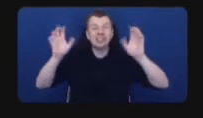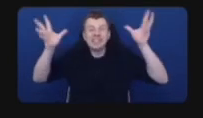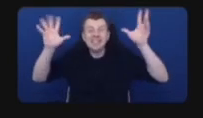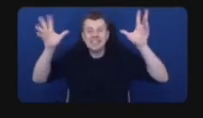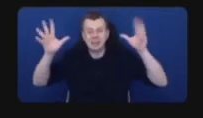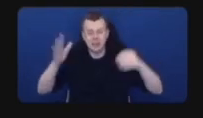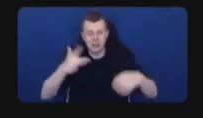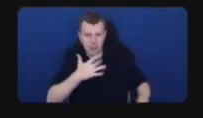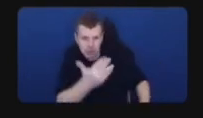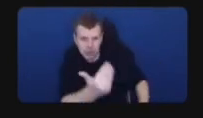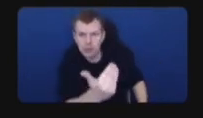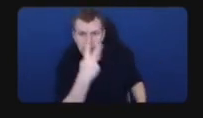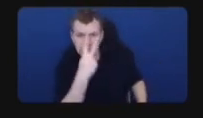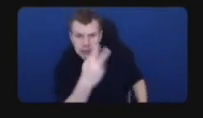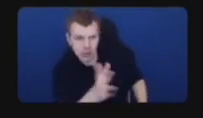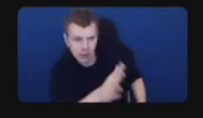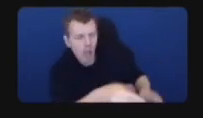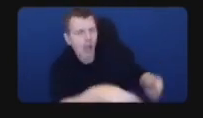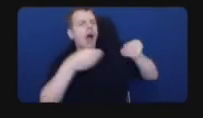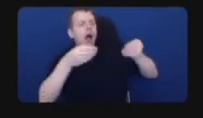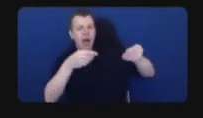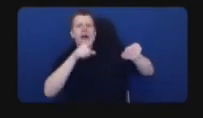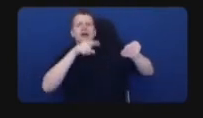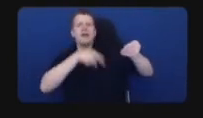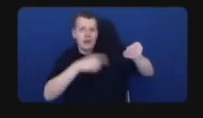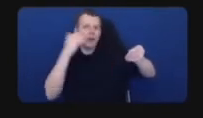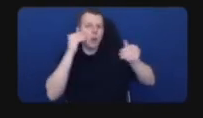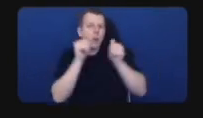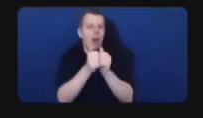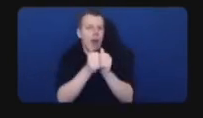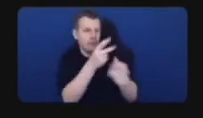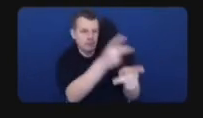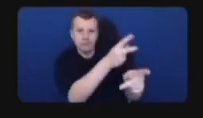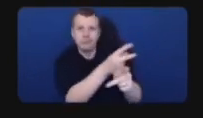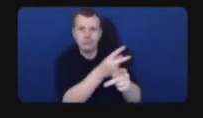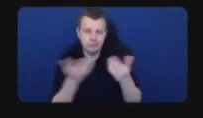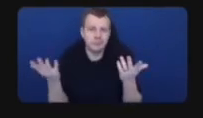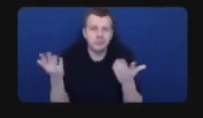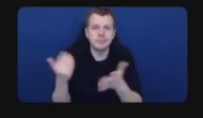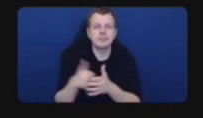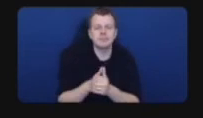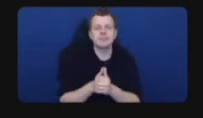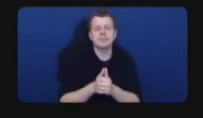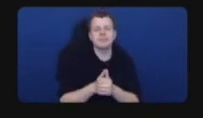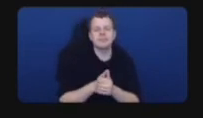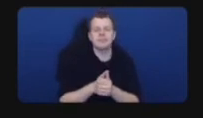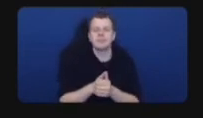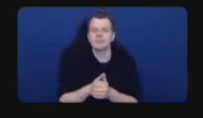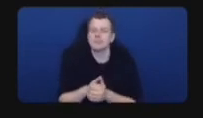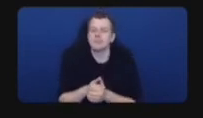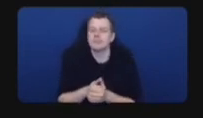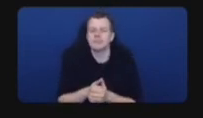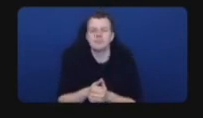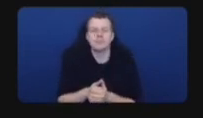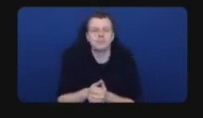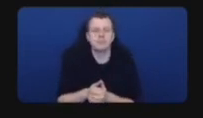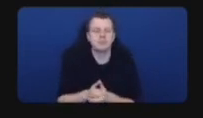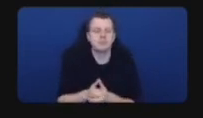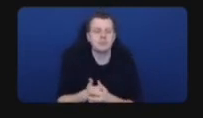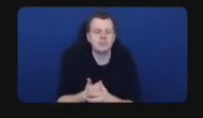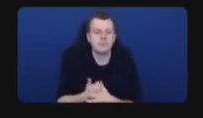我们这里受过培训的紧急医护紧急工作人员的应急人员，他们都是受过培训的，他们会帮你找这些信